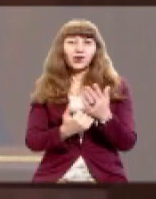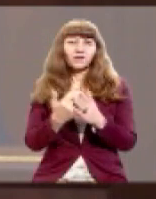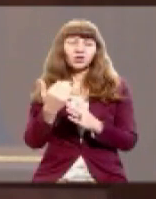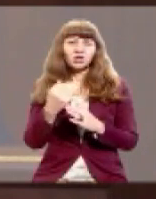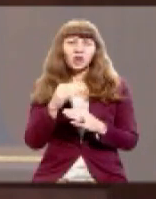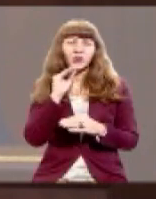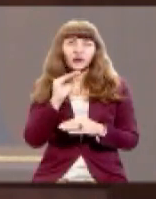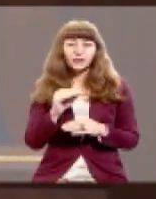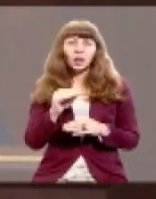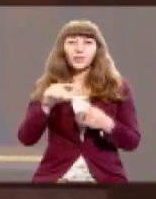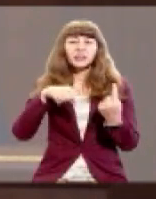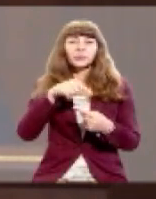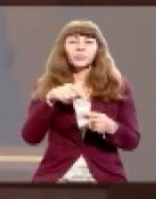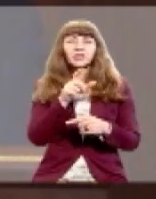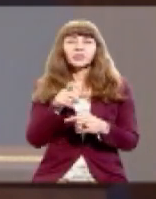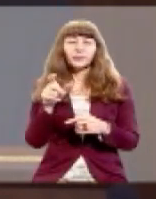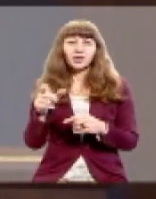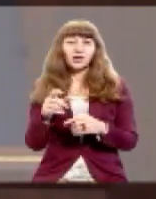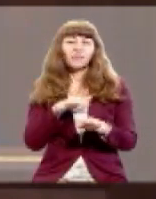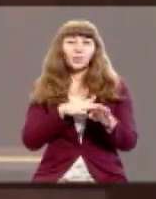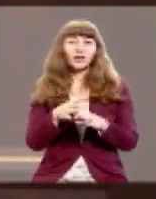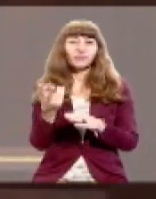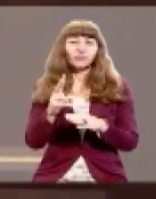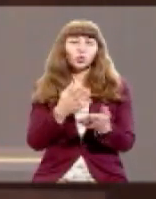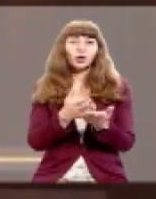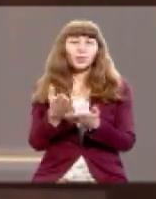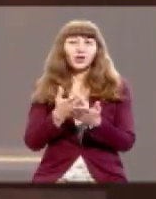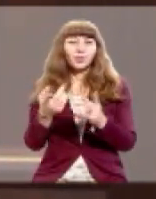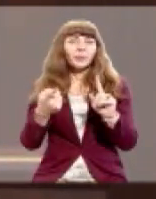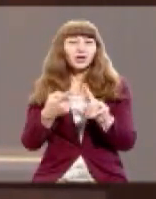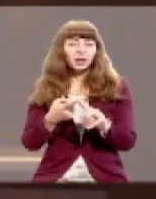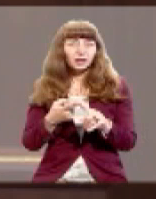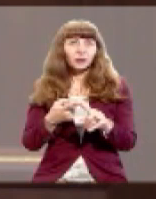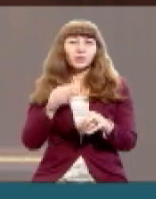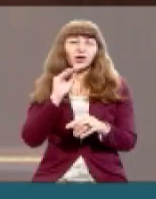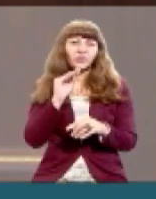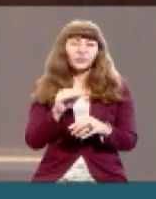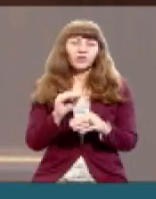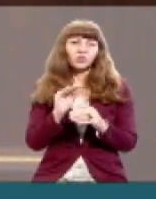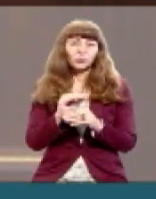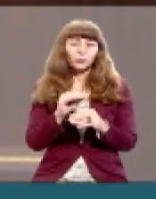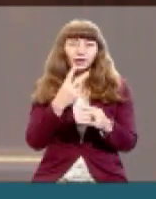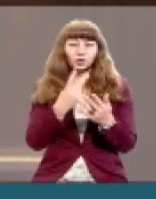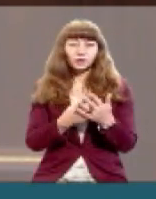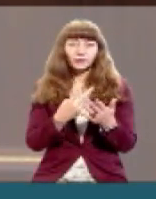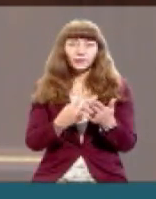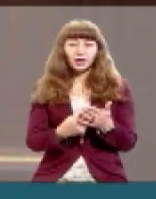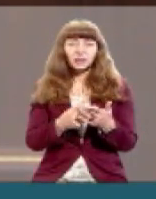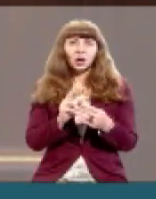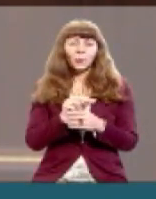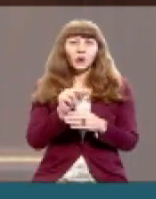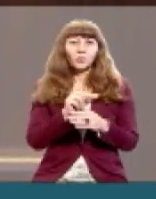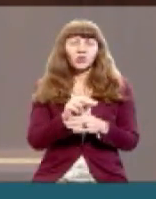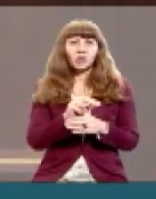арттыруға бағытталған «Мен кәсіпкерін» атты жаңа құрал енгізілді. Бұл екі бағытта жүзеге асырылады. Біріншісі кәсіпке бағыт, бизнестің